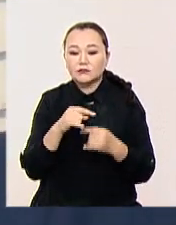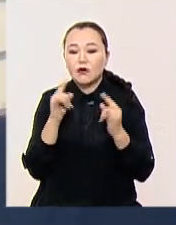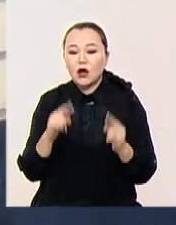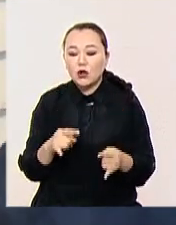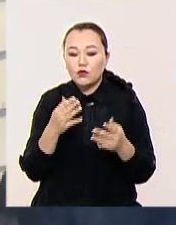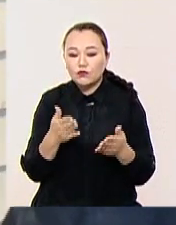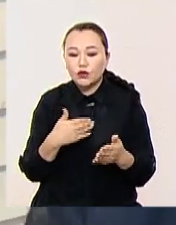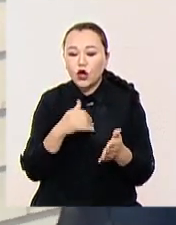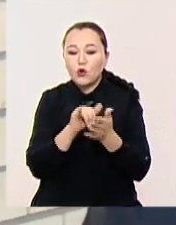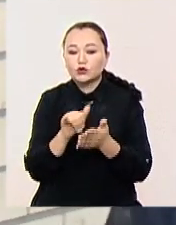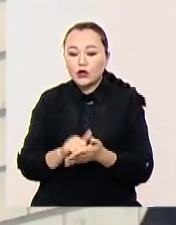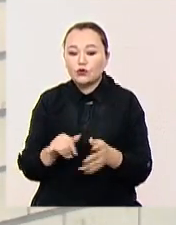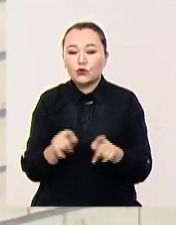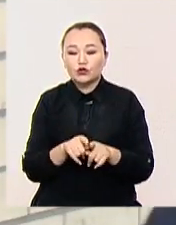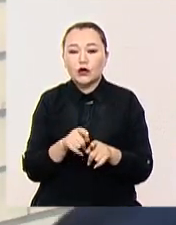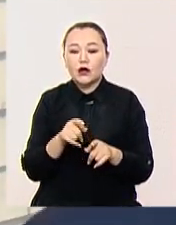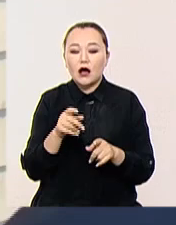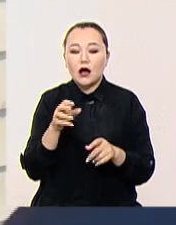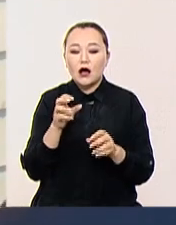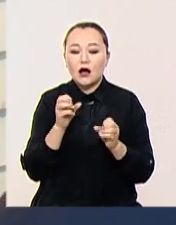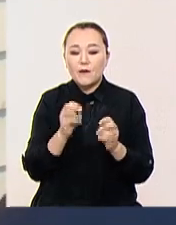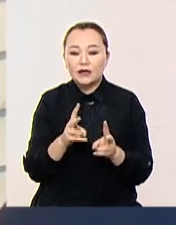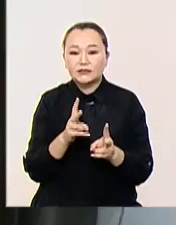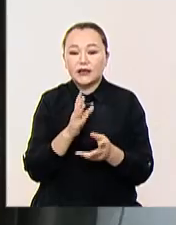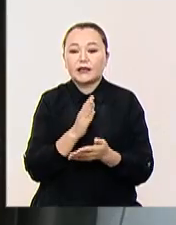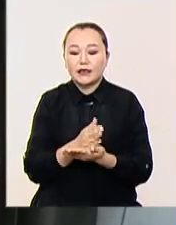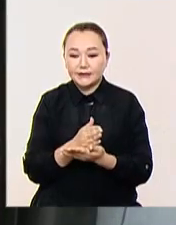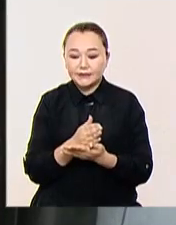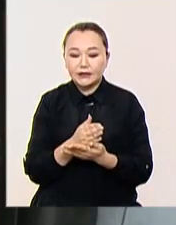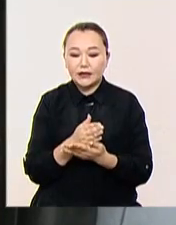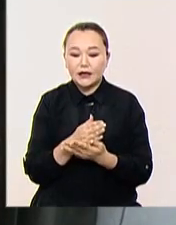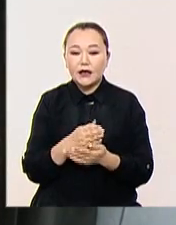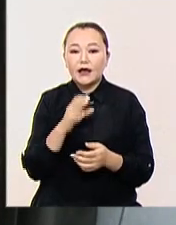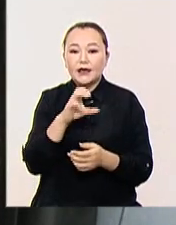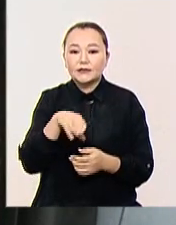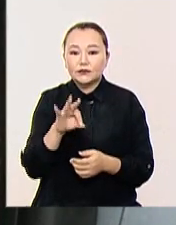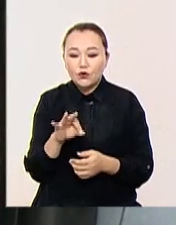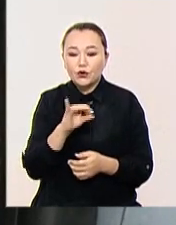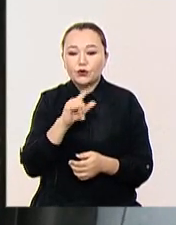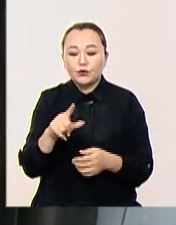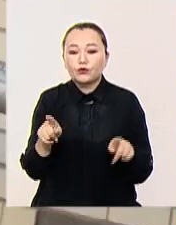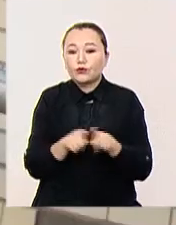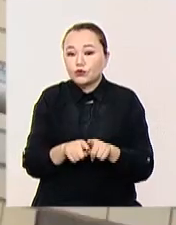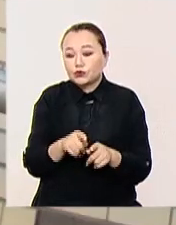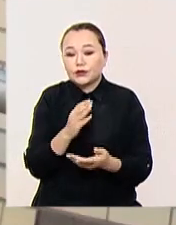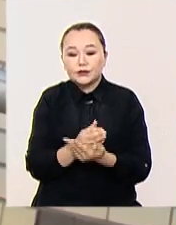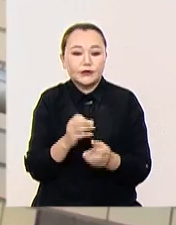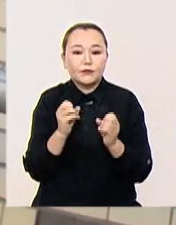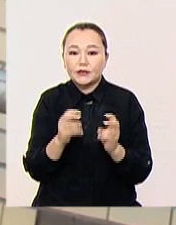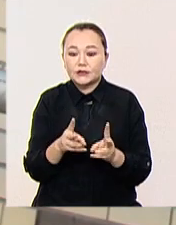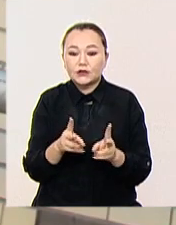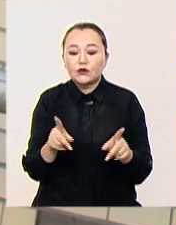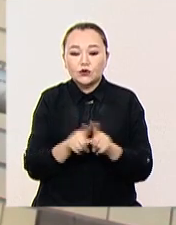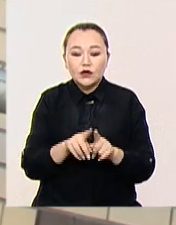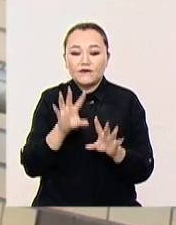оборудование устанавливают, тоже повышенный риск. СТО «Юг» тоже повышенный риск. Так